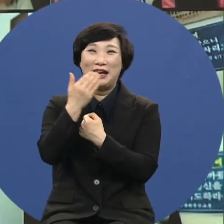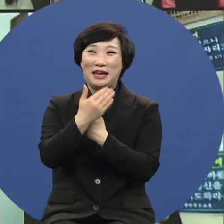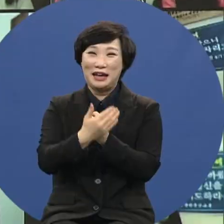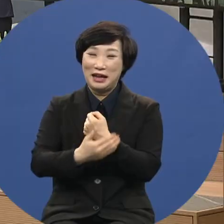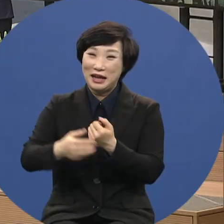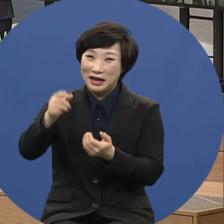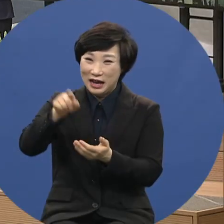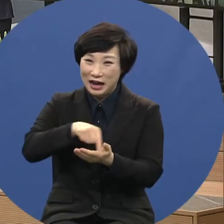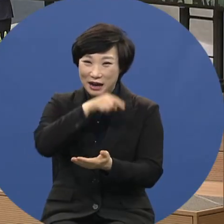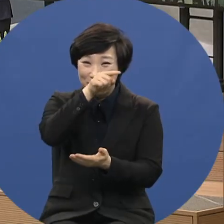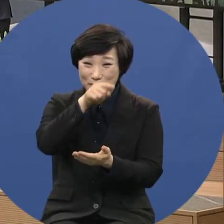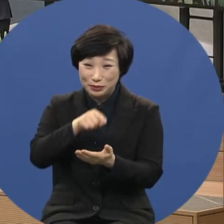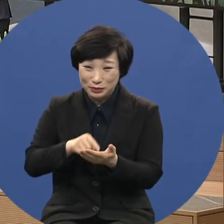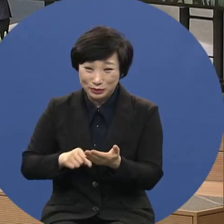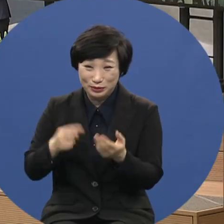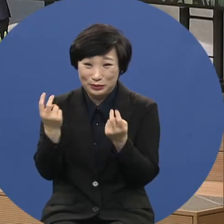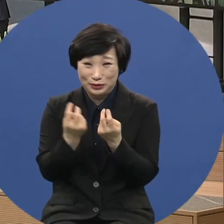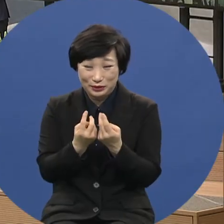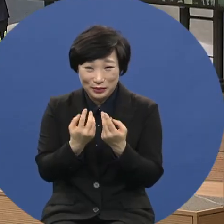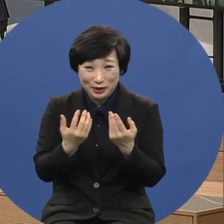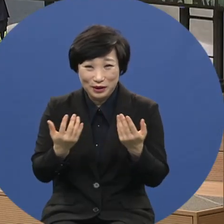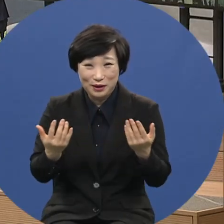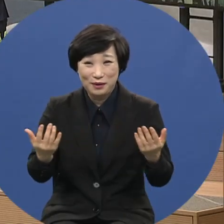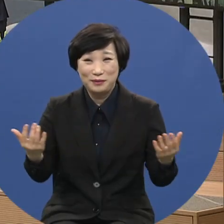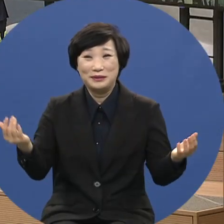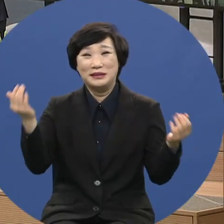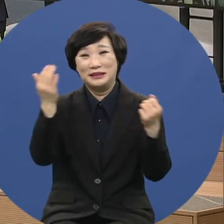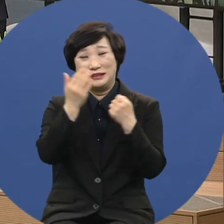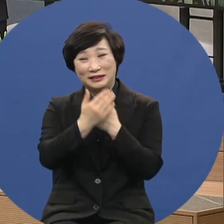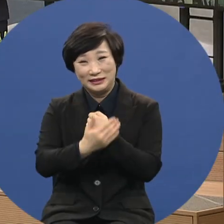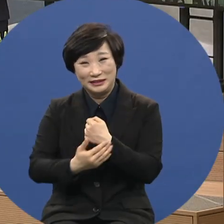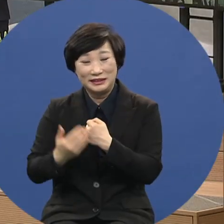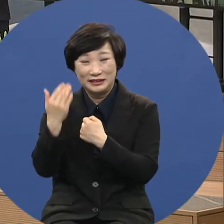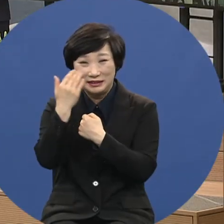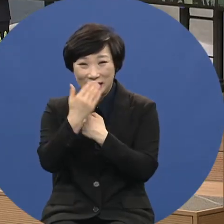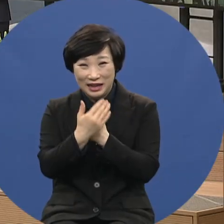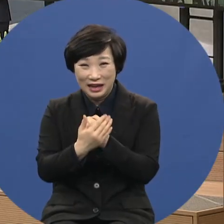은혜, 갚을 길 없는